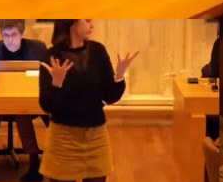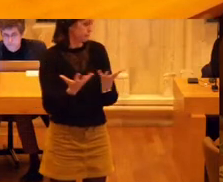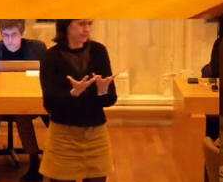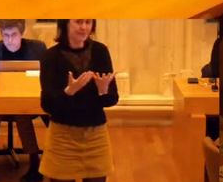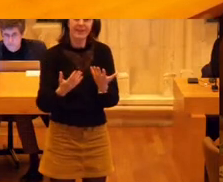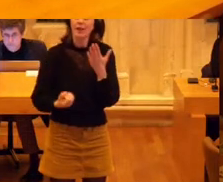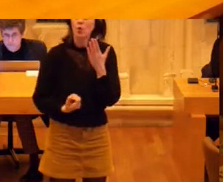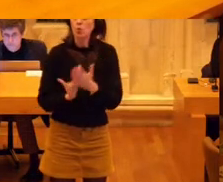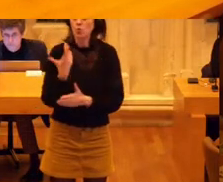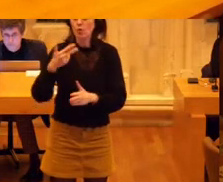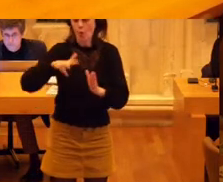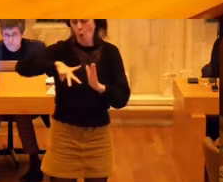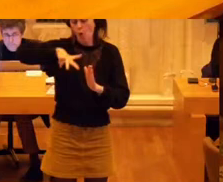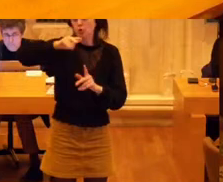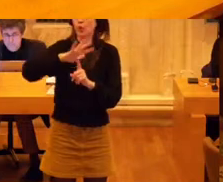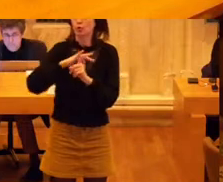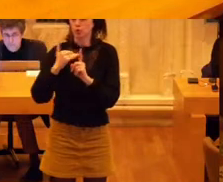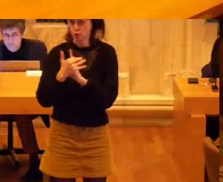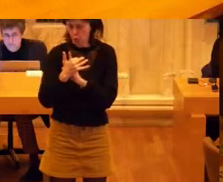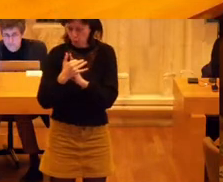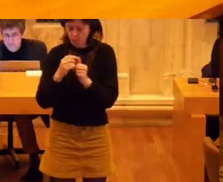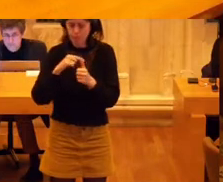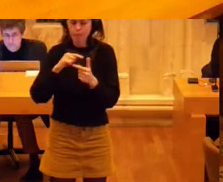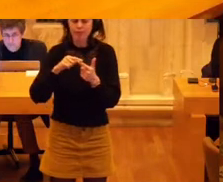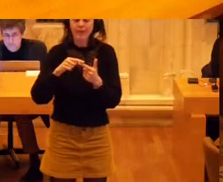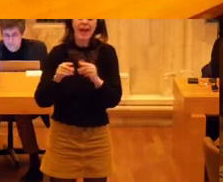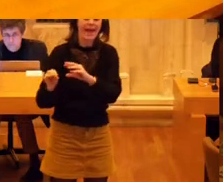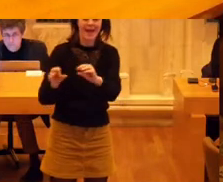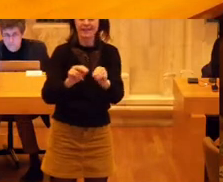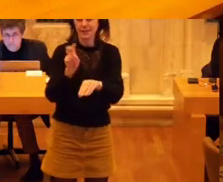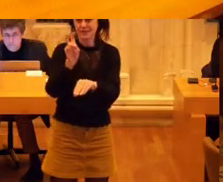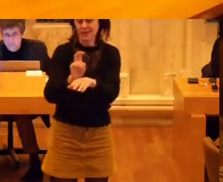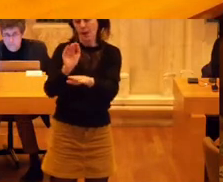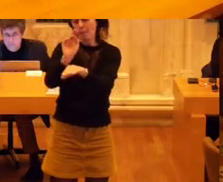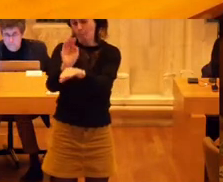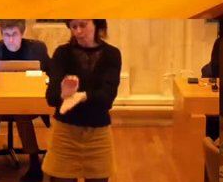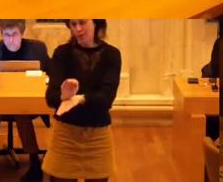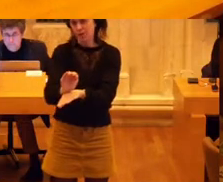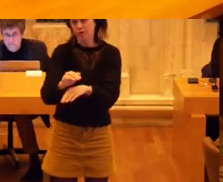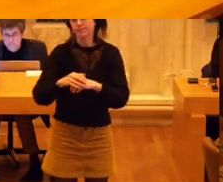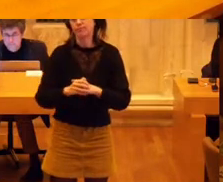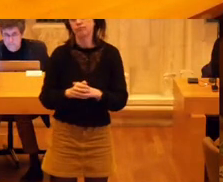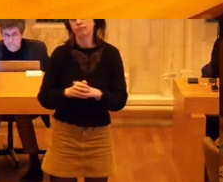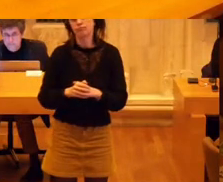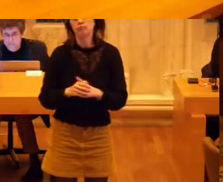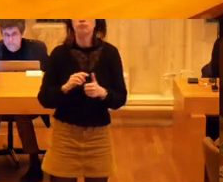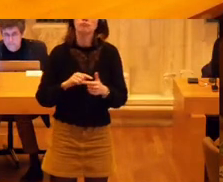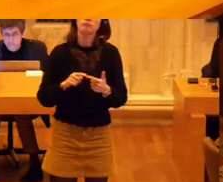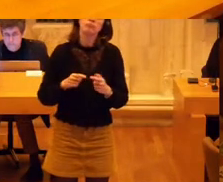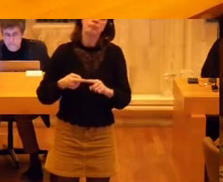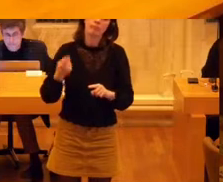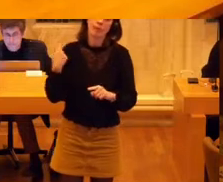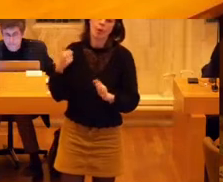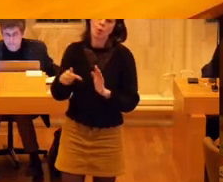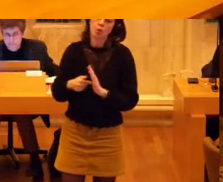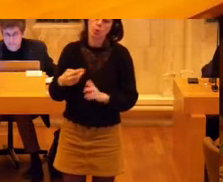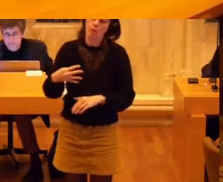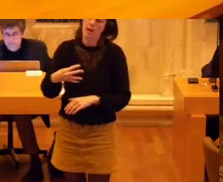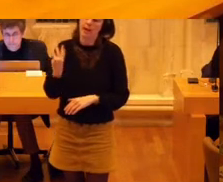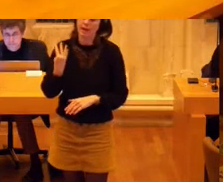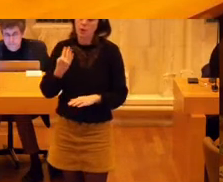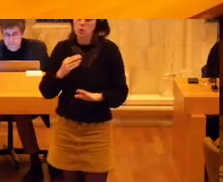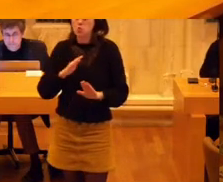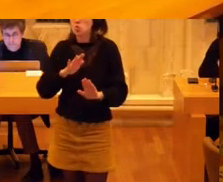sociaux, préservation et extension d'un espace vert. On était loin en 2014. On en était très loin